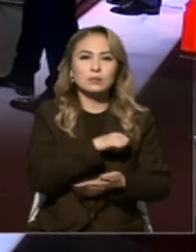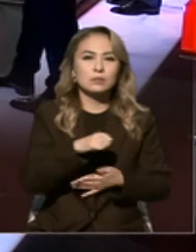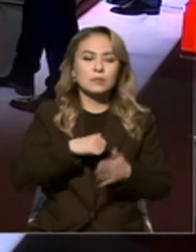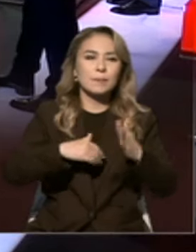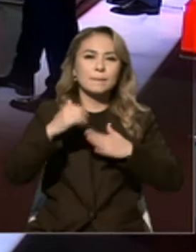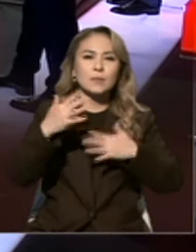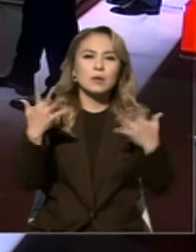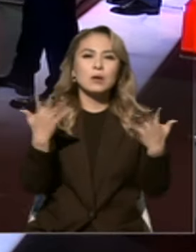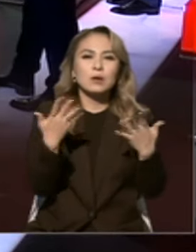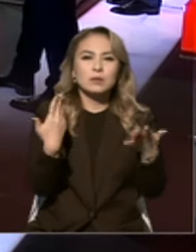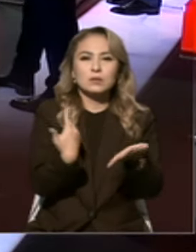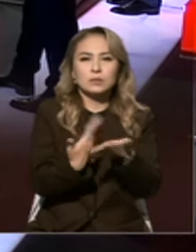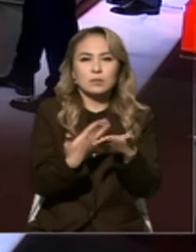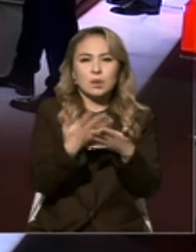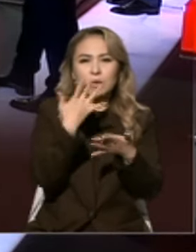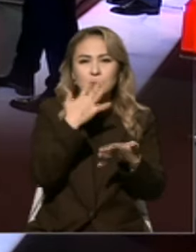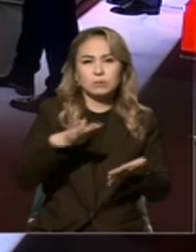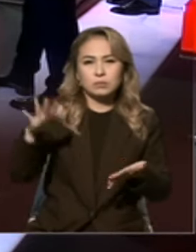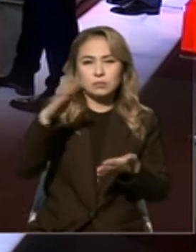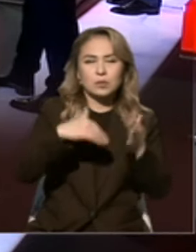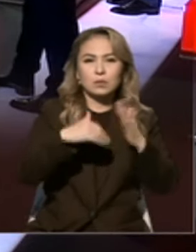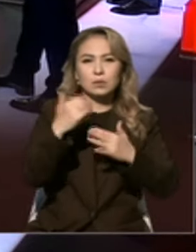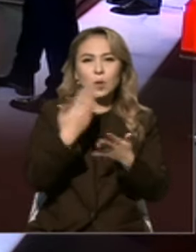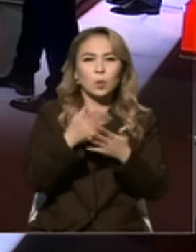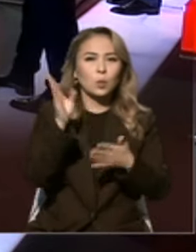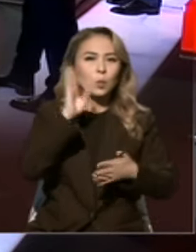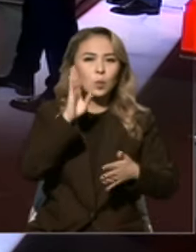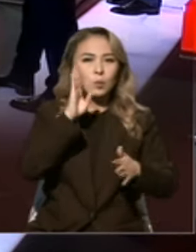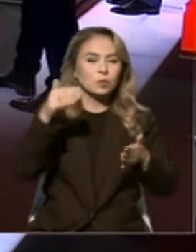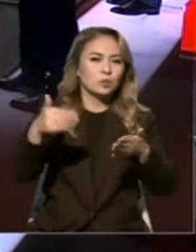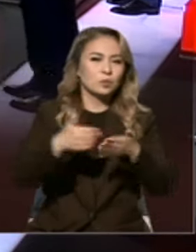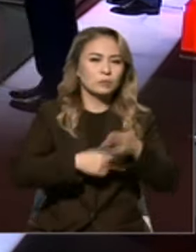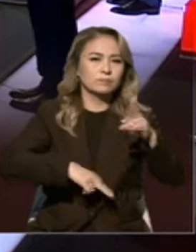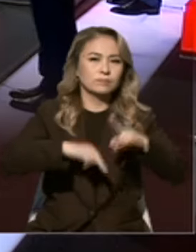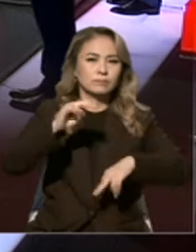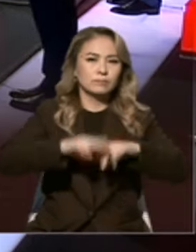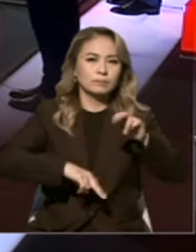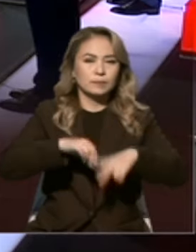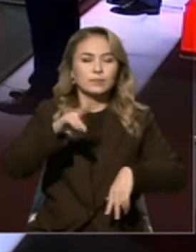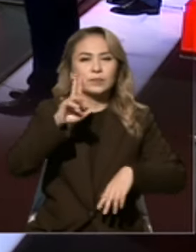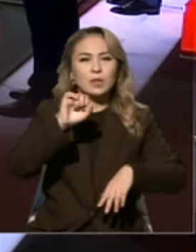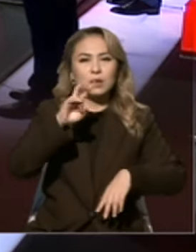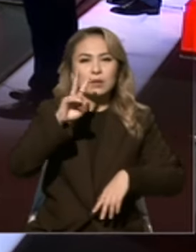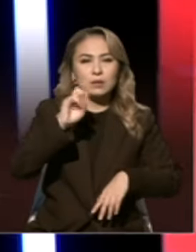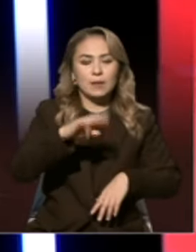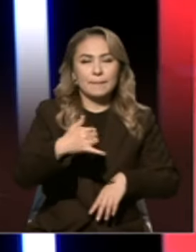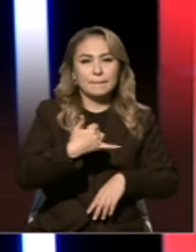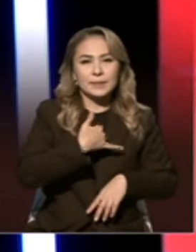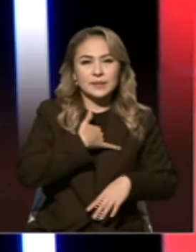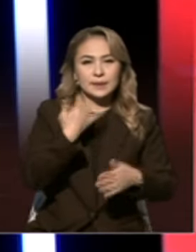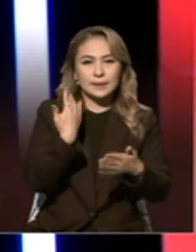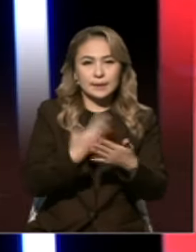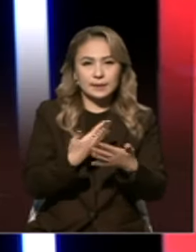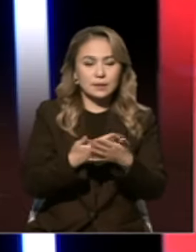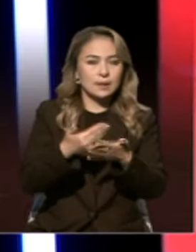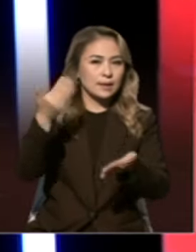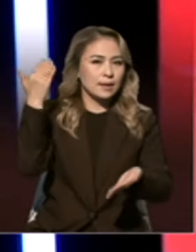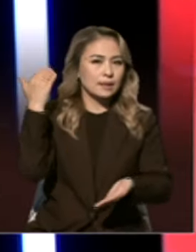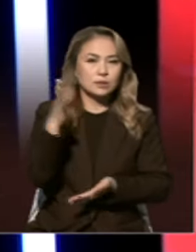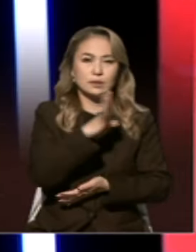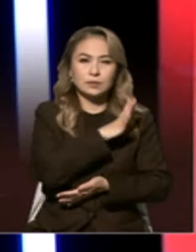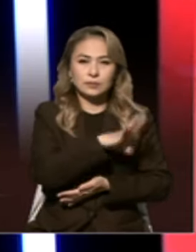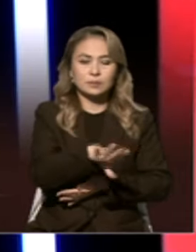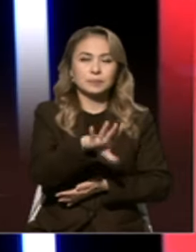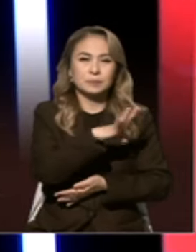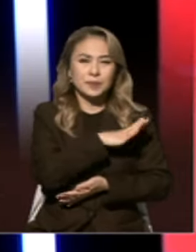сол қандай тәжірибелер? Мысалға нақты қандай су қоймалары жаңадан мысалға келгенде қараңыз. Каналдар. Бізде қазір бұрын соң болмаған, енді бұрын